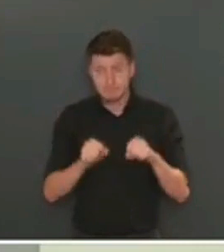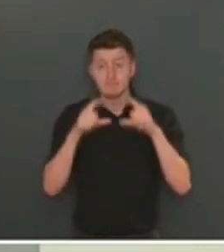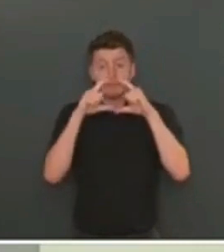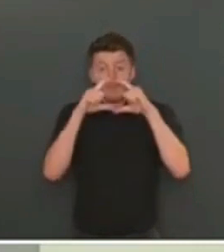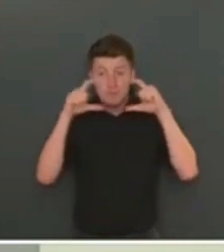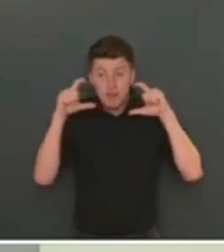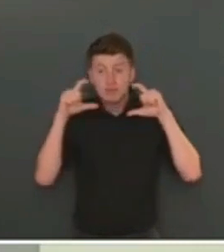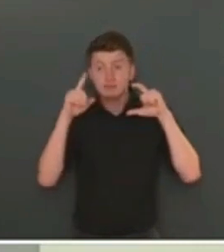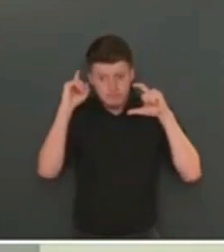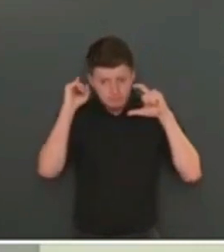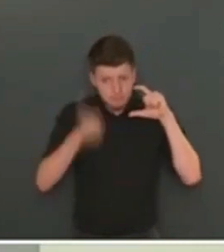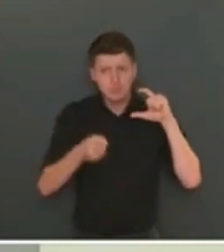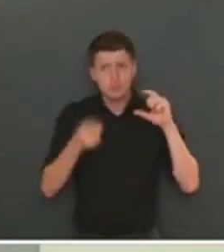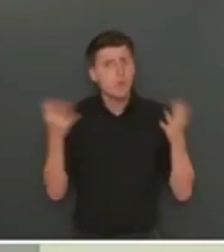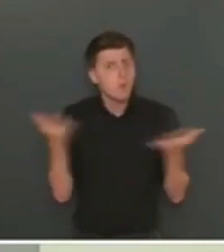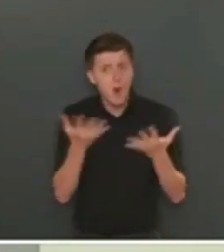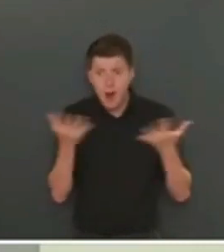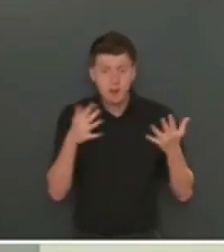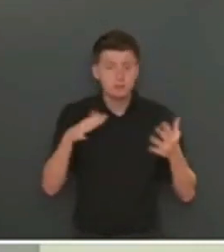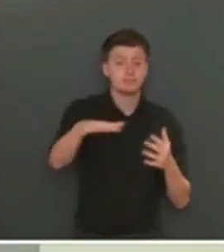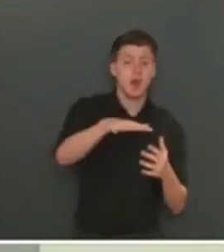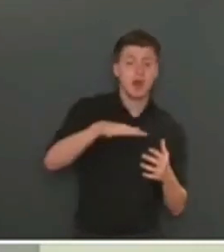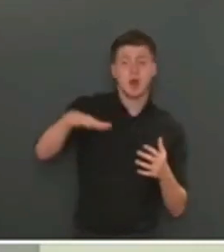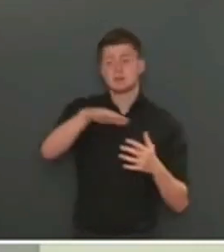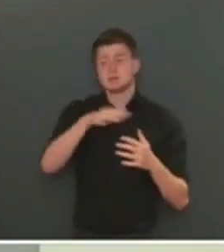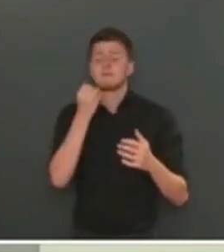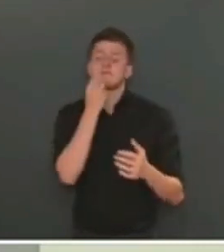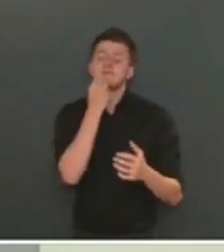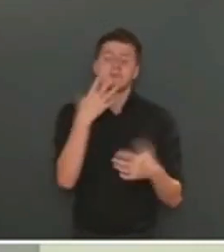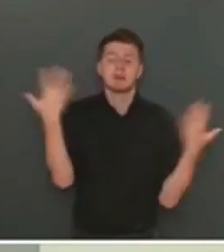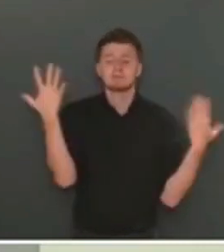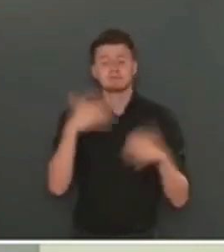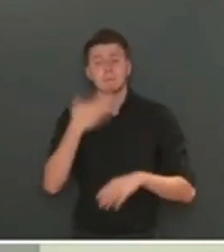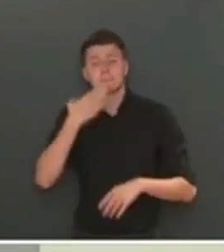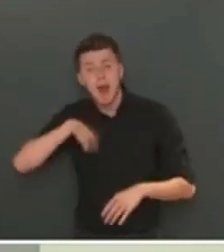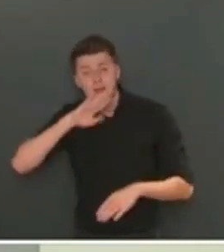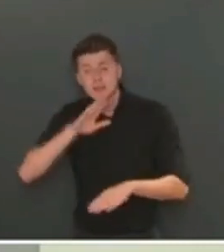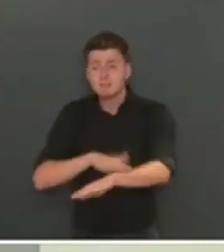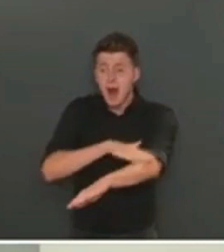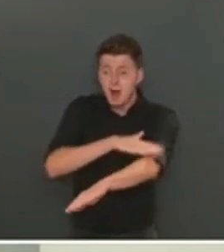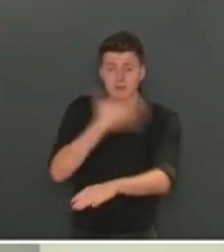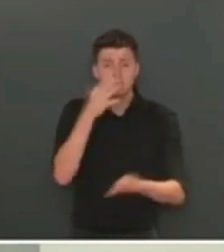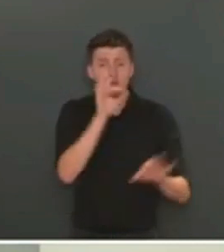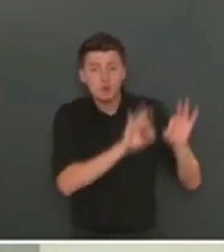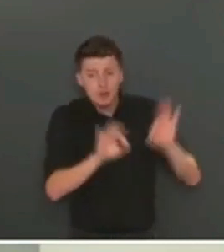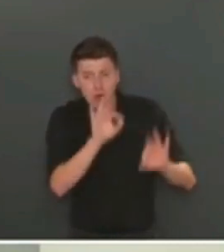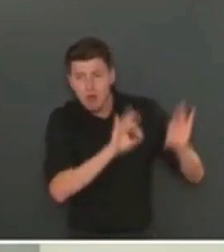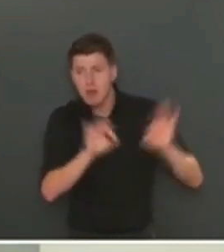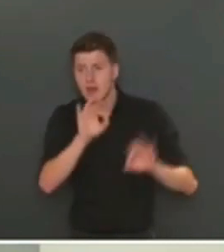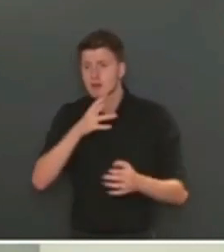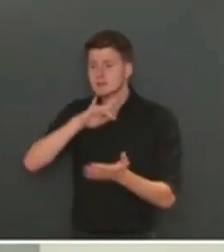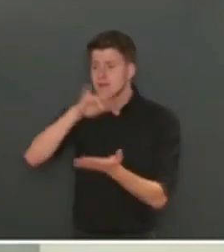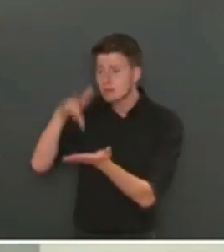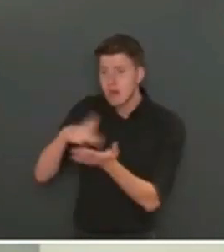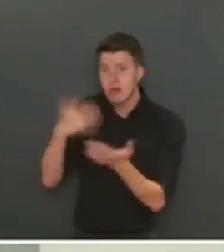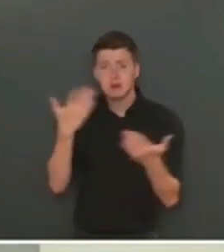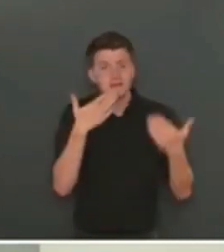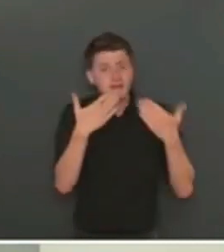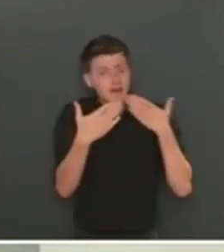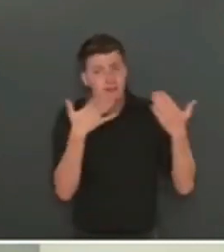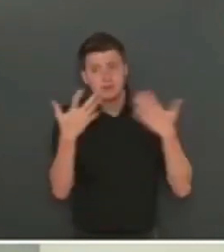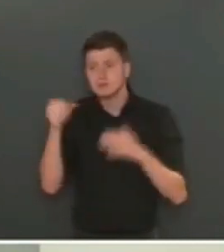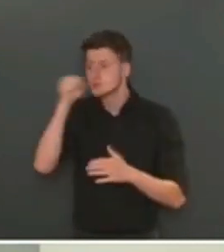للمسكريتين وحفظوظوات حريقة السيادة ساعة الكراراتف